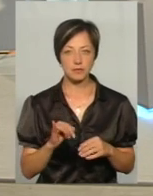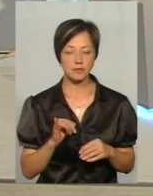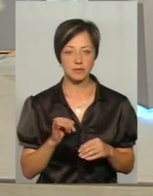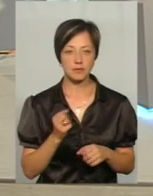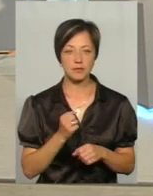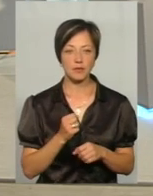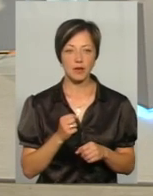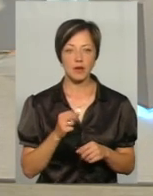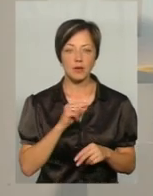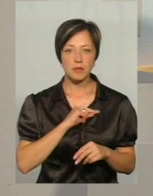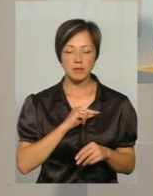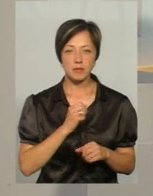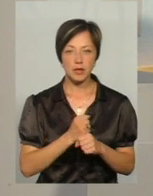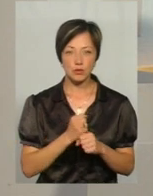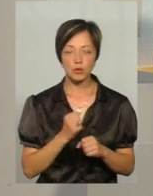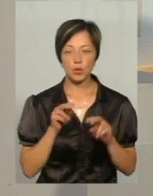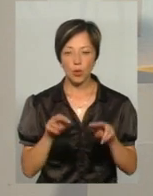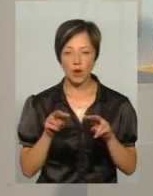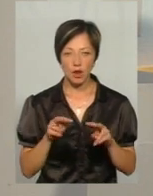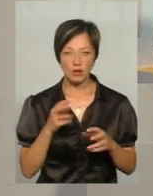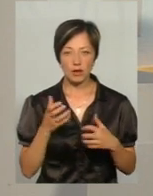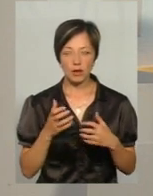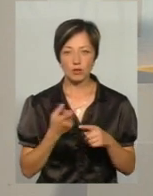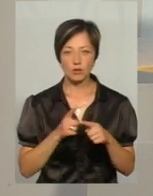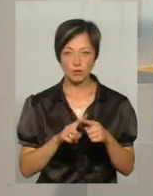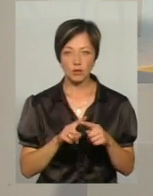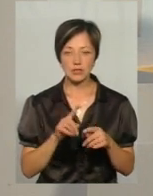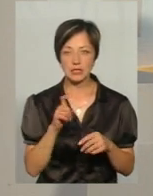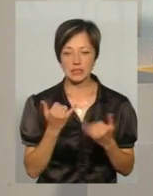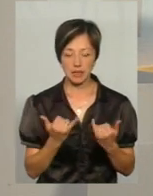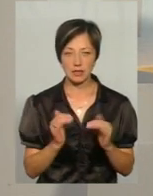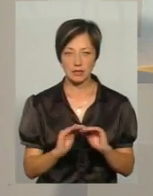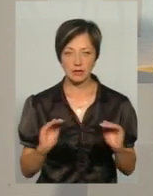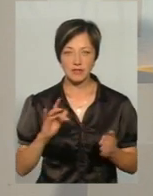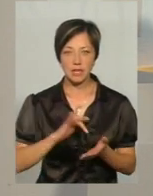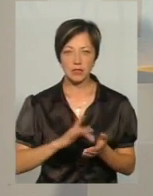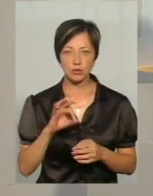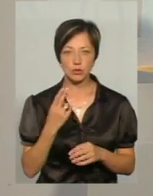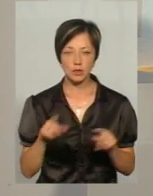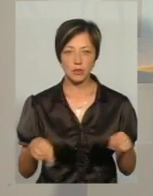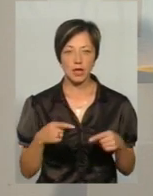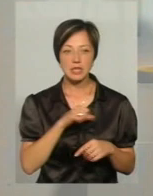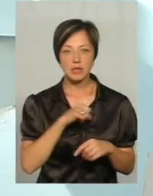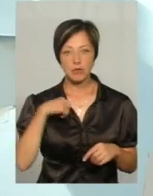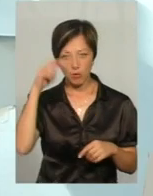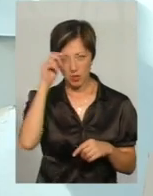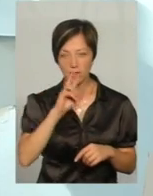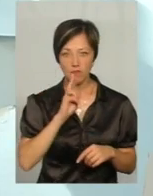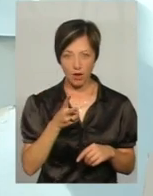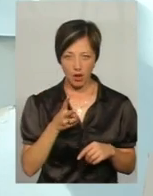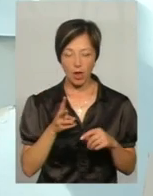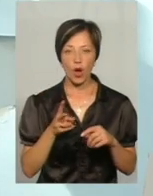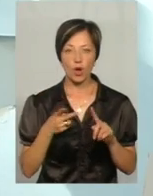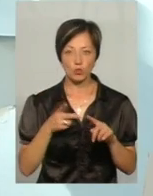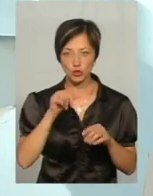працюють, доглядають за ними. Тобто, враження у мене було дуже гарне стосовно дітей, саме це допомога. Самі хлопчики, одному 2 роки, іншому